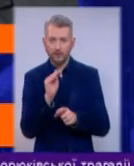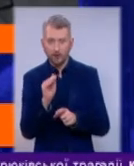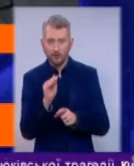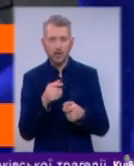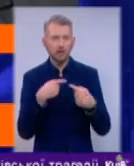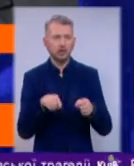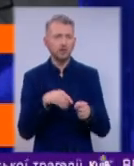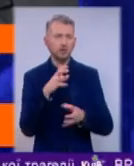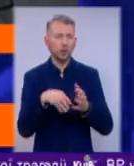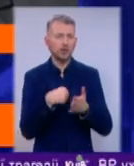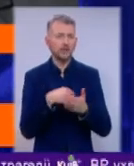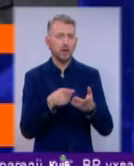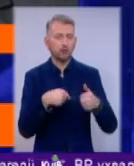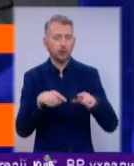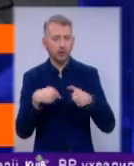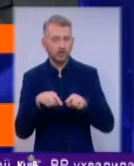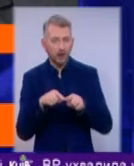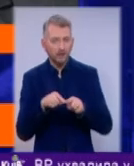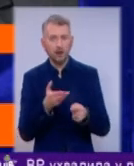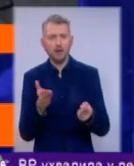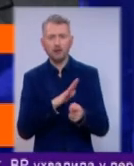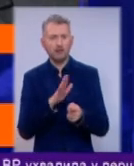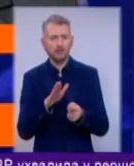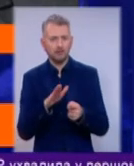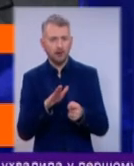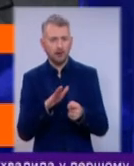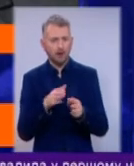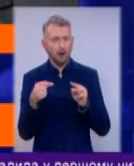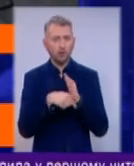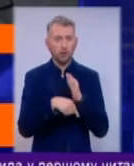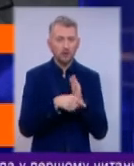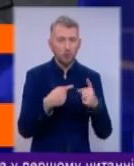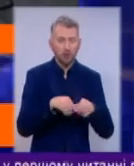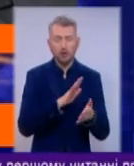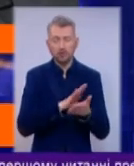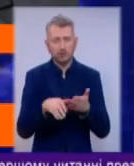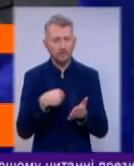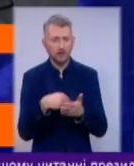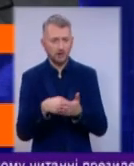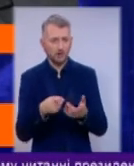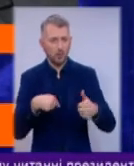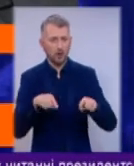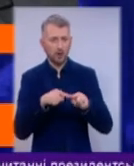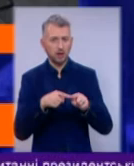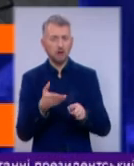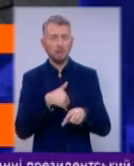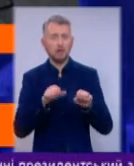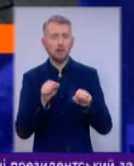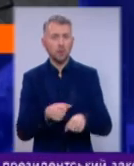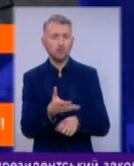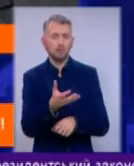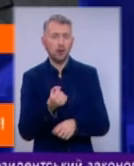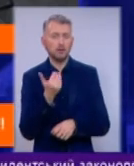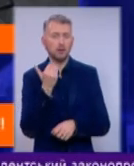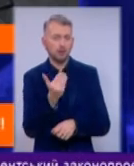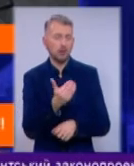міжнародні фінансові організації, які не є правничими чи антикорупційними органами, а тільки фінансовими, ми можемо брати